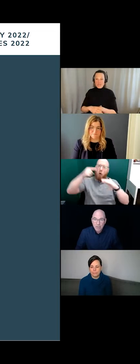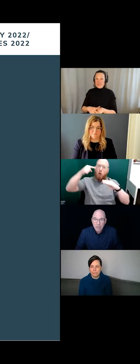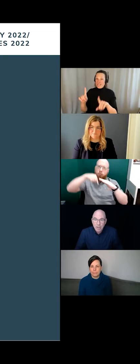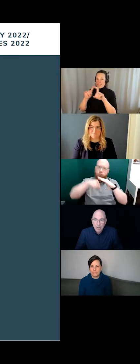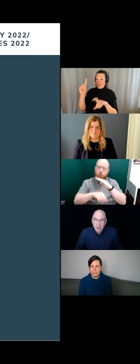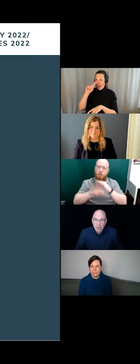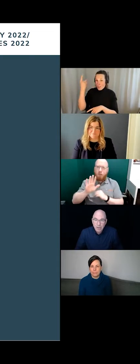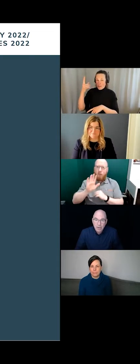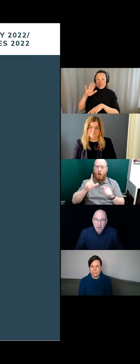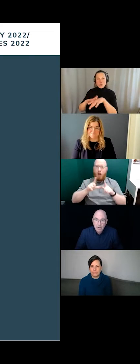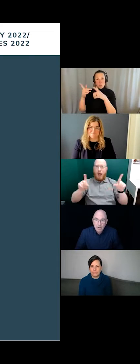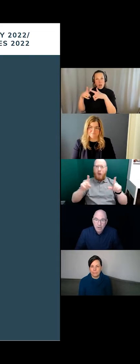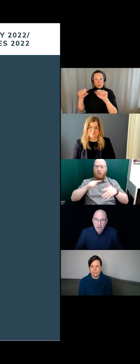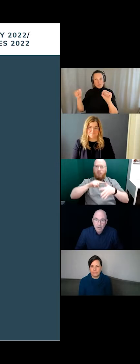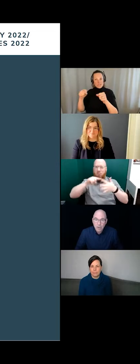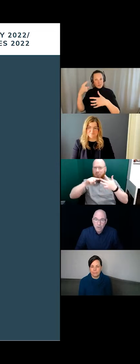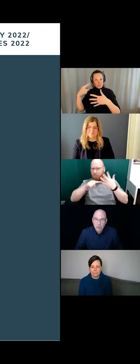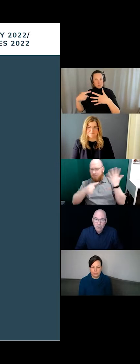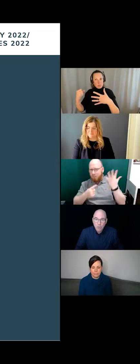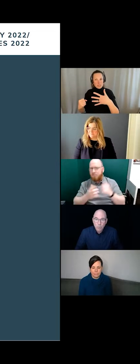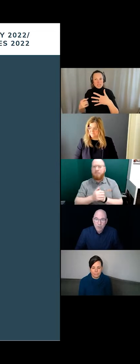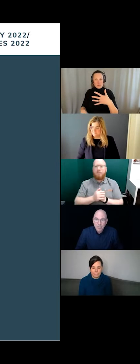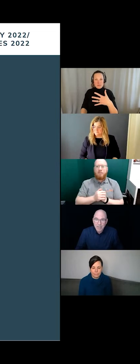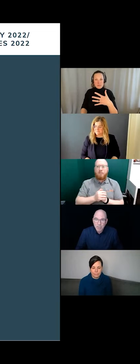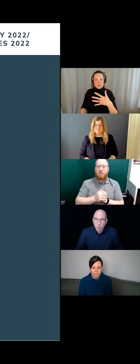Ils ont diverses habiletés dans les domaines linguistiques